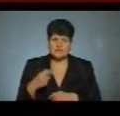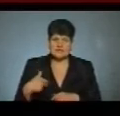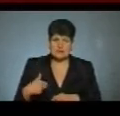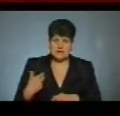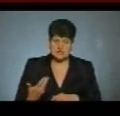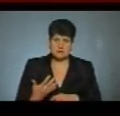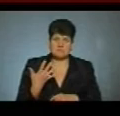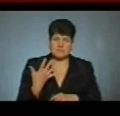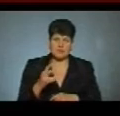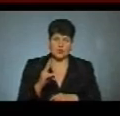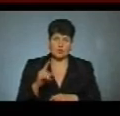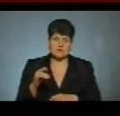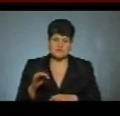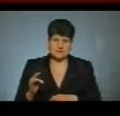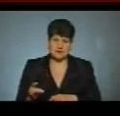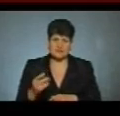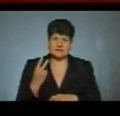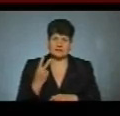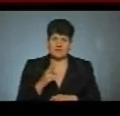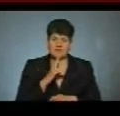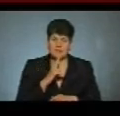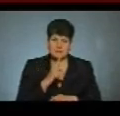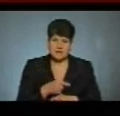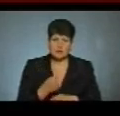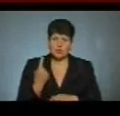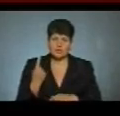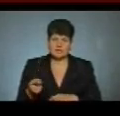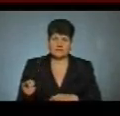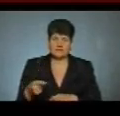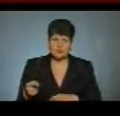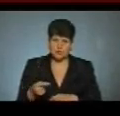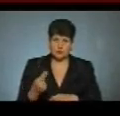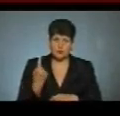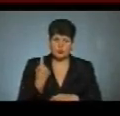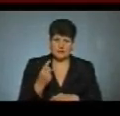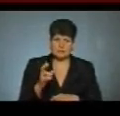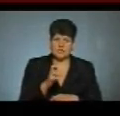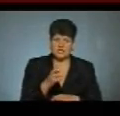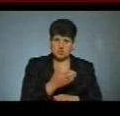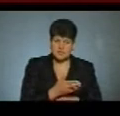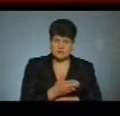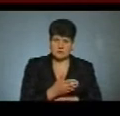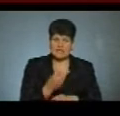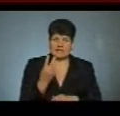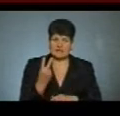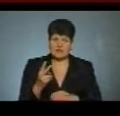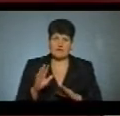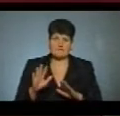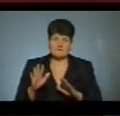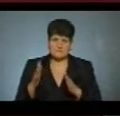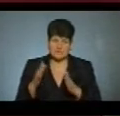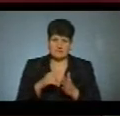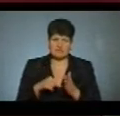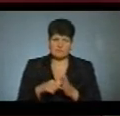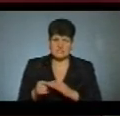Заліщицькому, 5 у Козівському, 2 в Кременецькому, 1 у Тернопільському, 1 в Бережанському та 2 випадки в